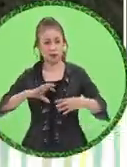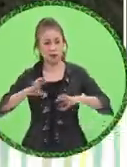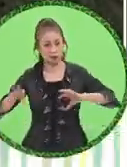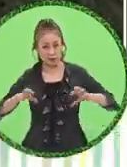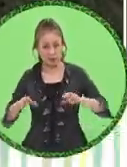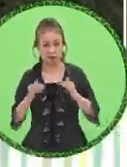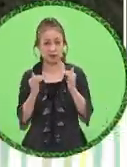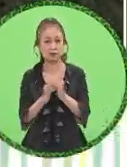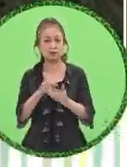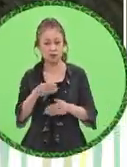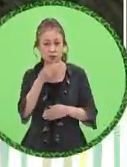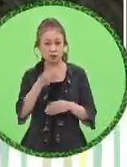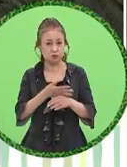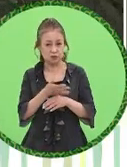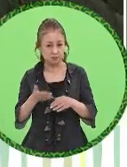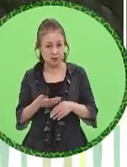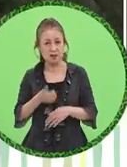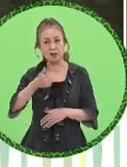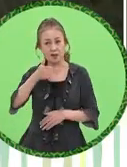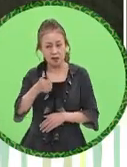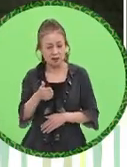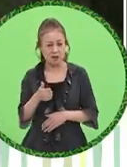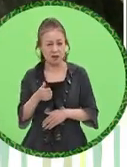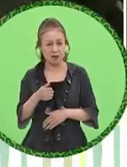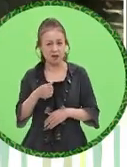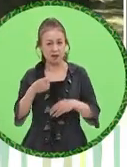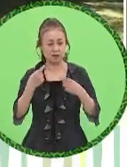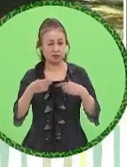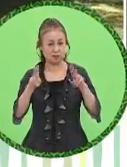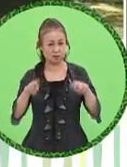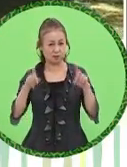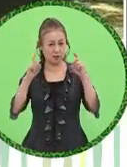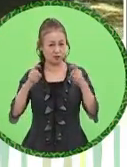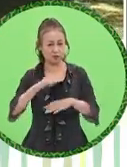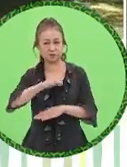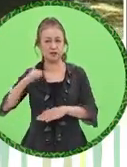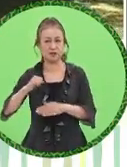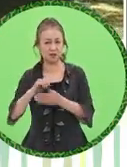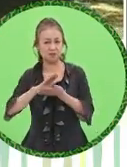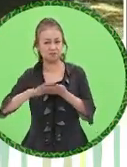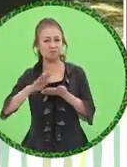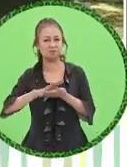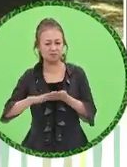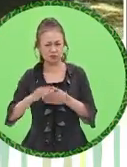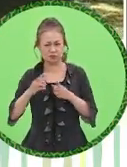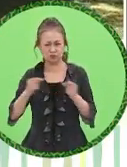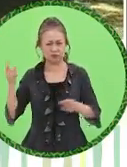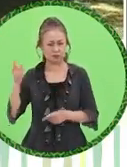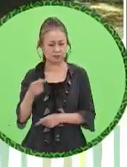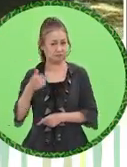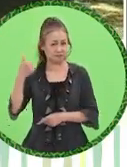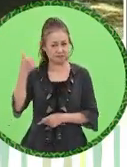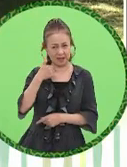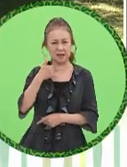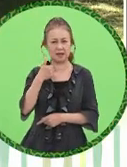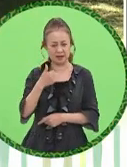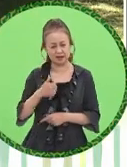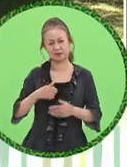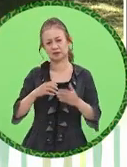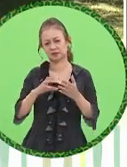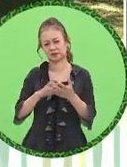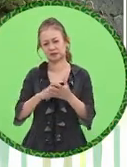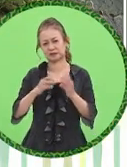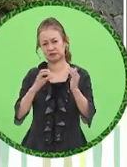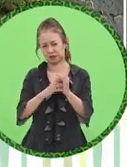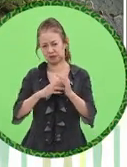この崩れかけた石垣は福島正則が広島城の無断修復を幕府に咎められた